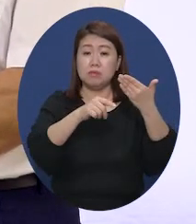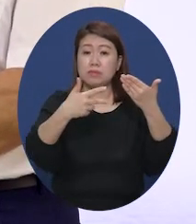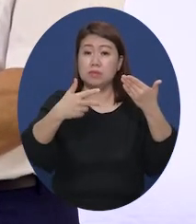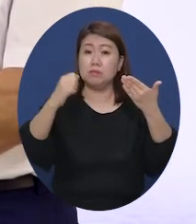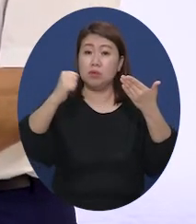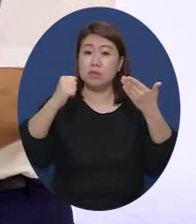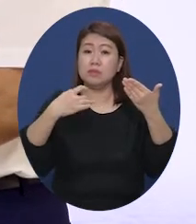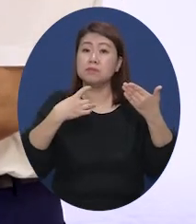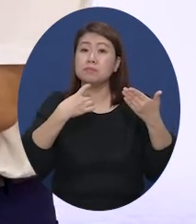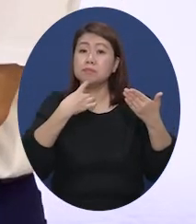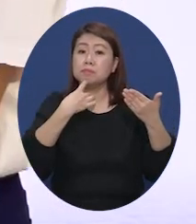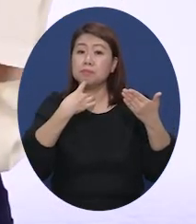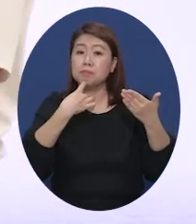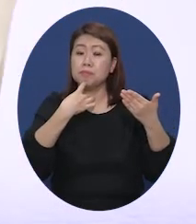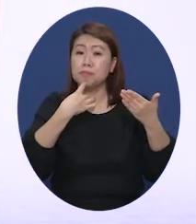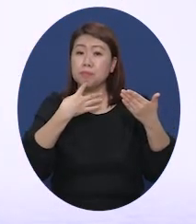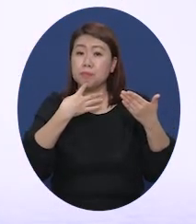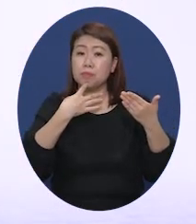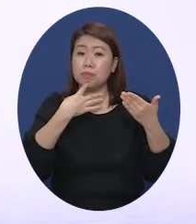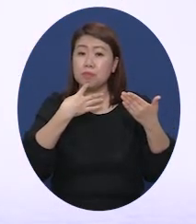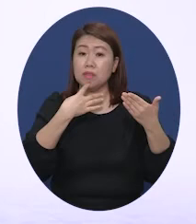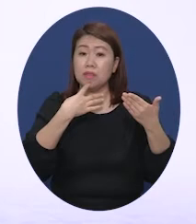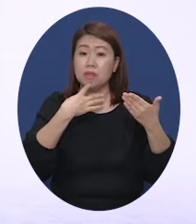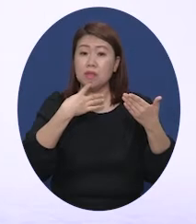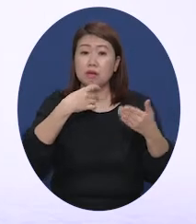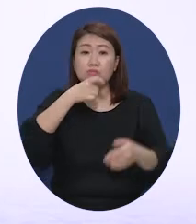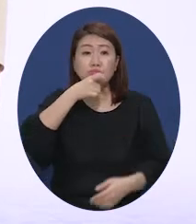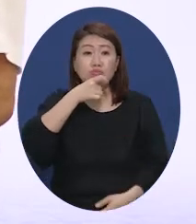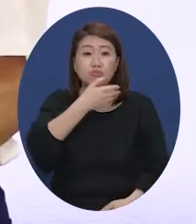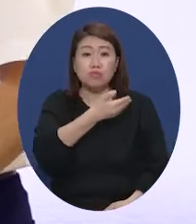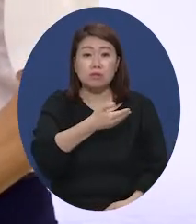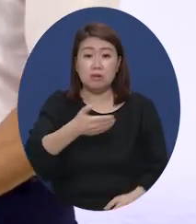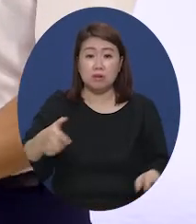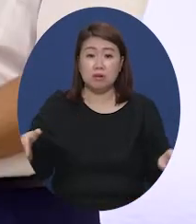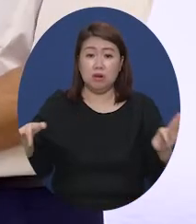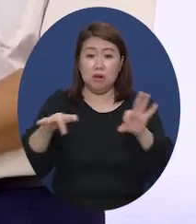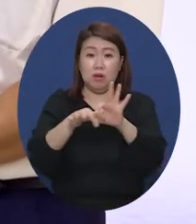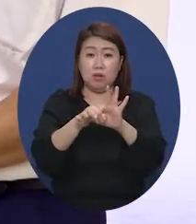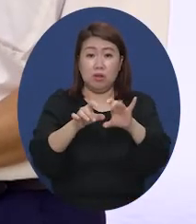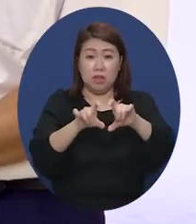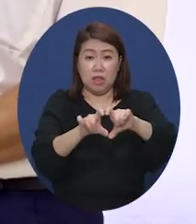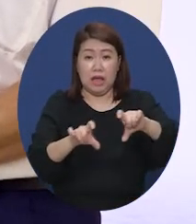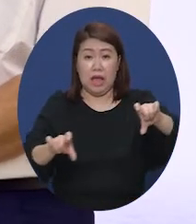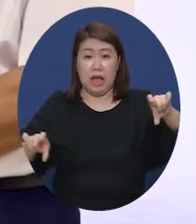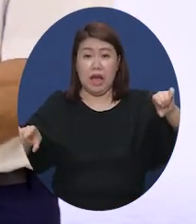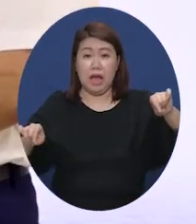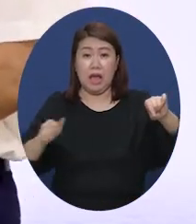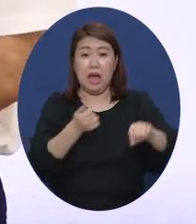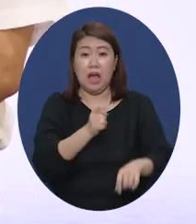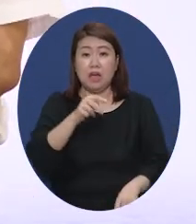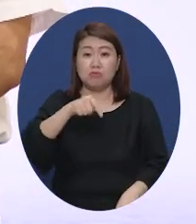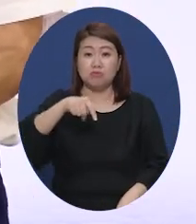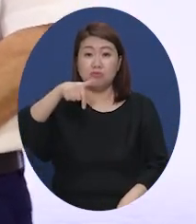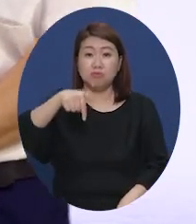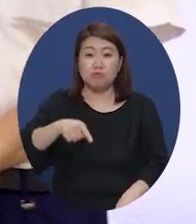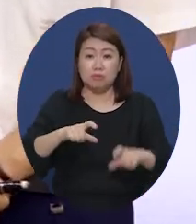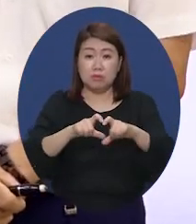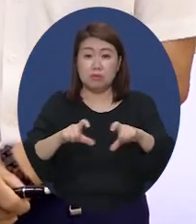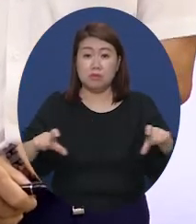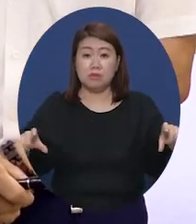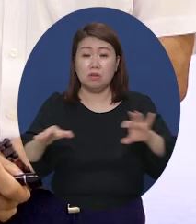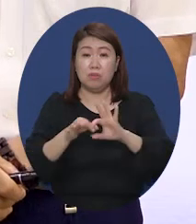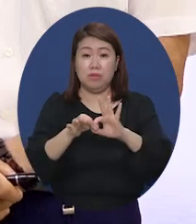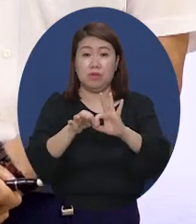그거로 봤을 때 북부지방에 해당하는데 9.7%만이 하수구로 연결되어 있습니다. 즉,